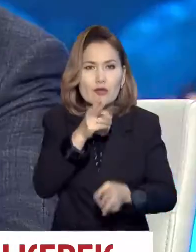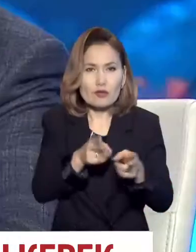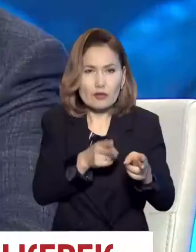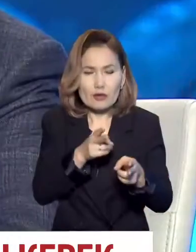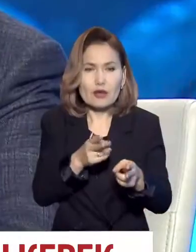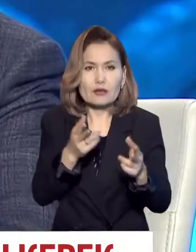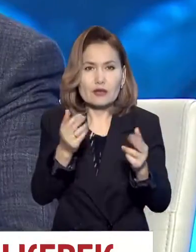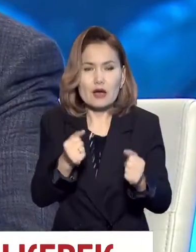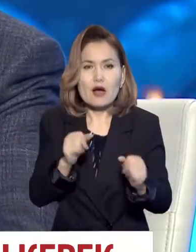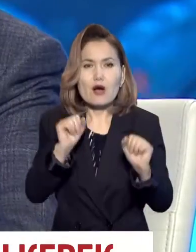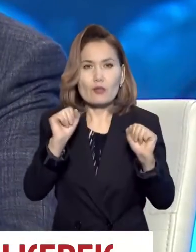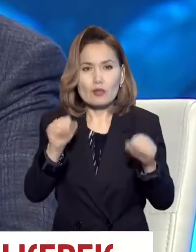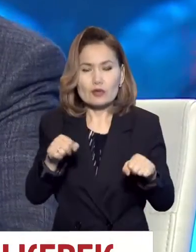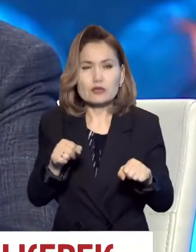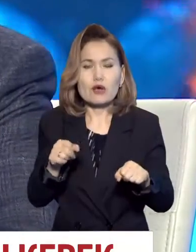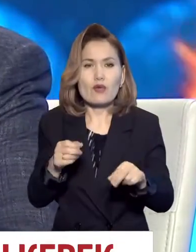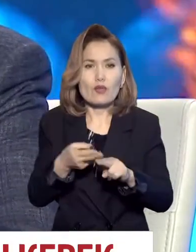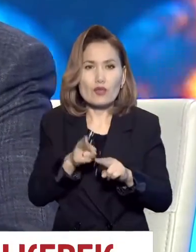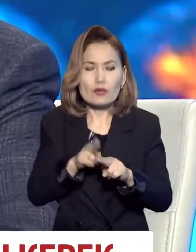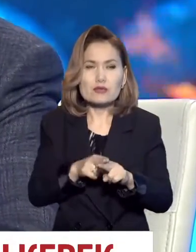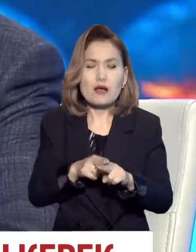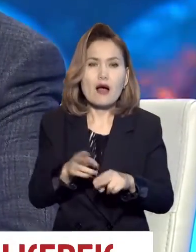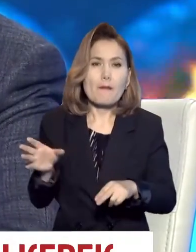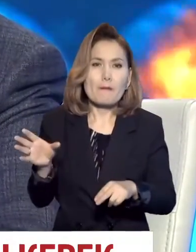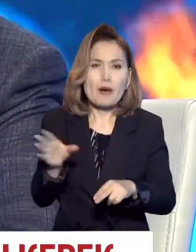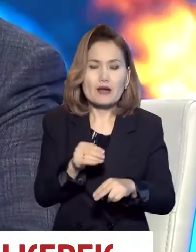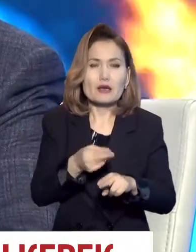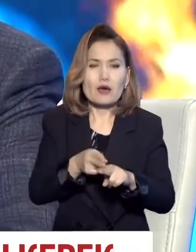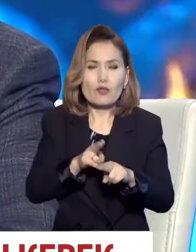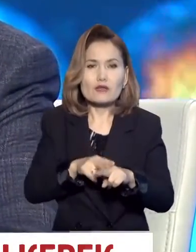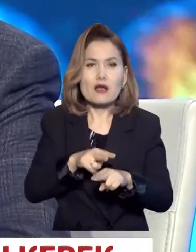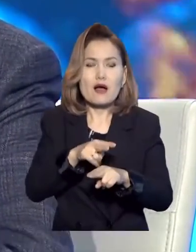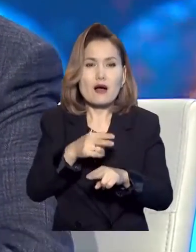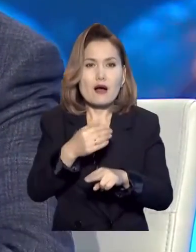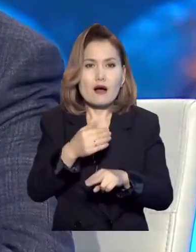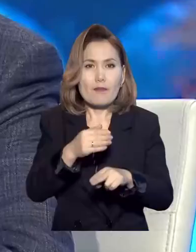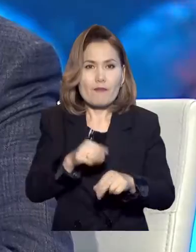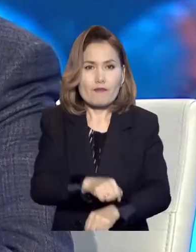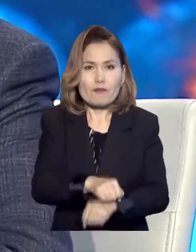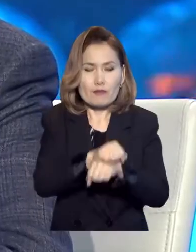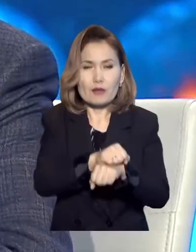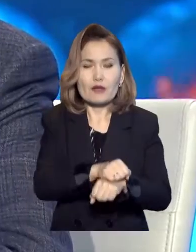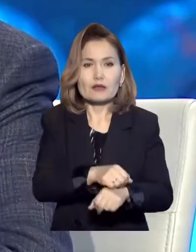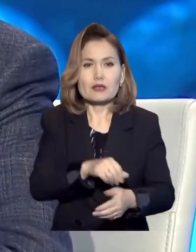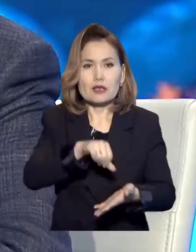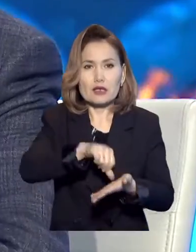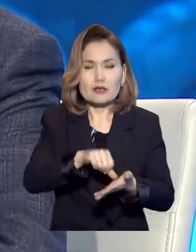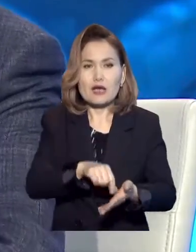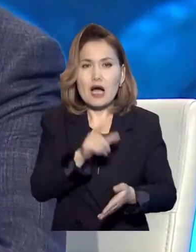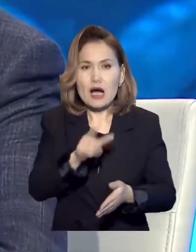полициянын өкүлү турган кезде онун талабына жүгүнүү керек экен, багынуу керек экен. Бул элдиктин эң биринчи шарты экенин түшүнүү керек.